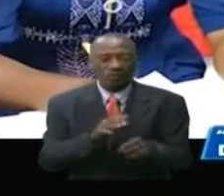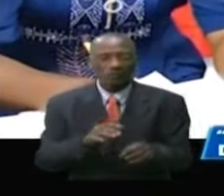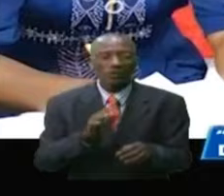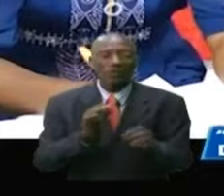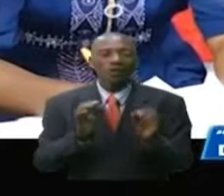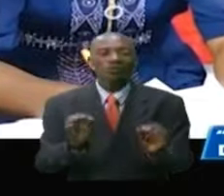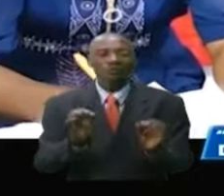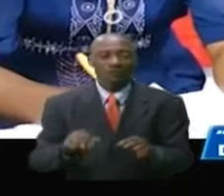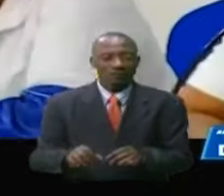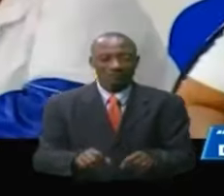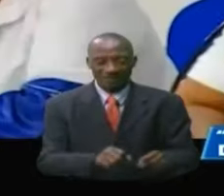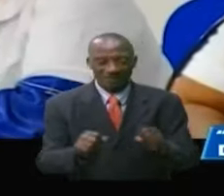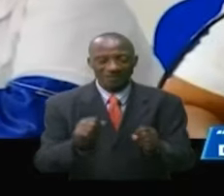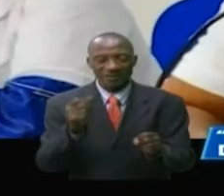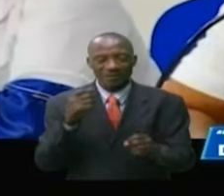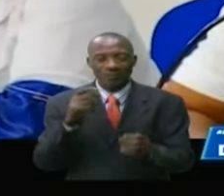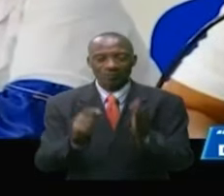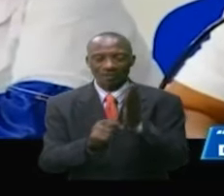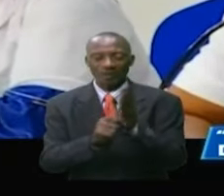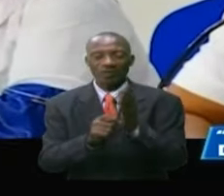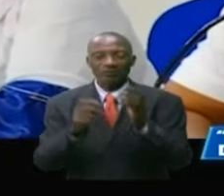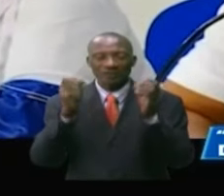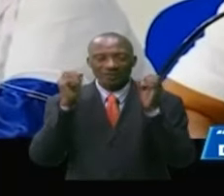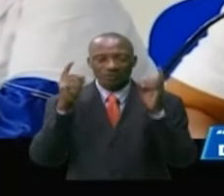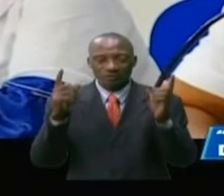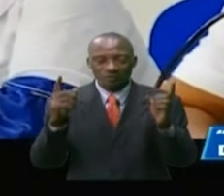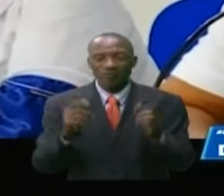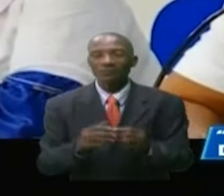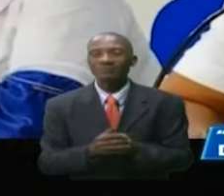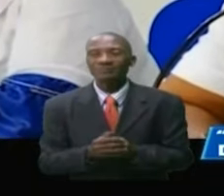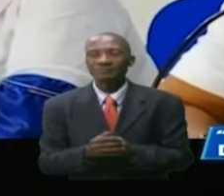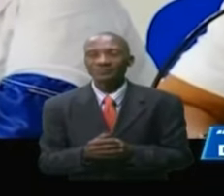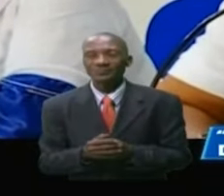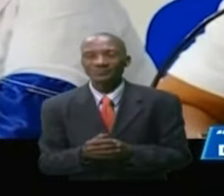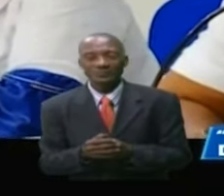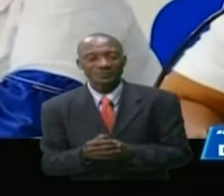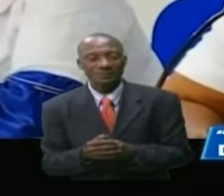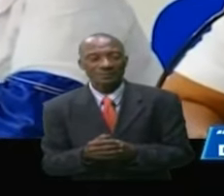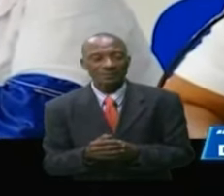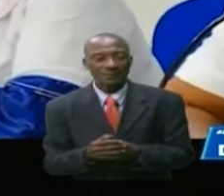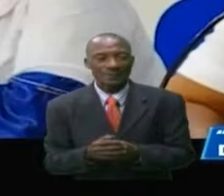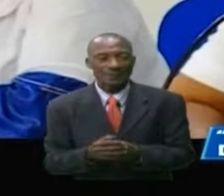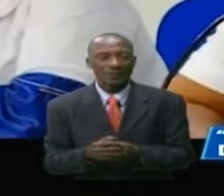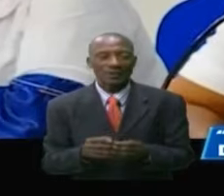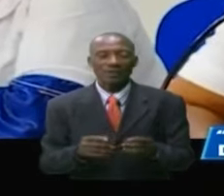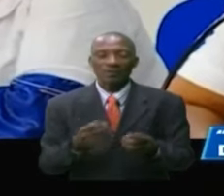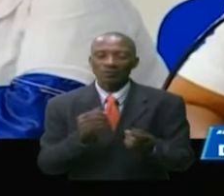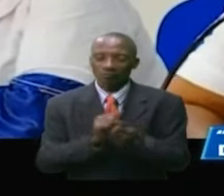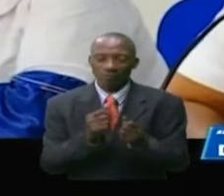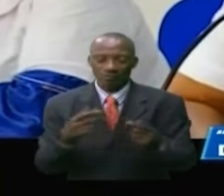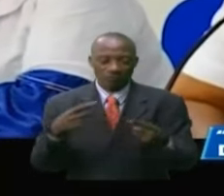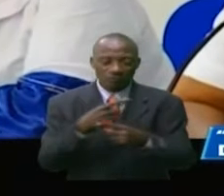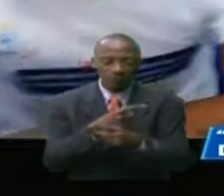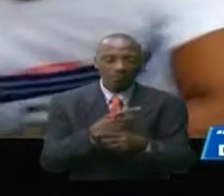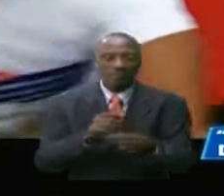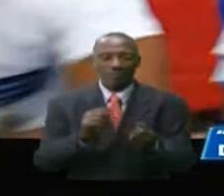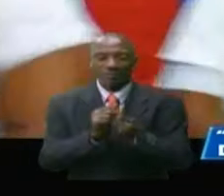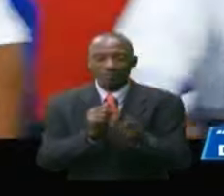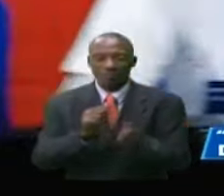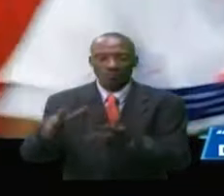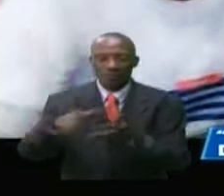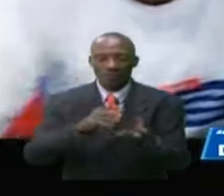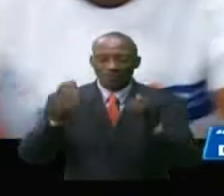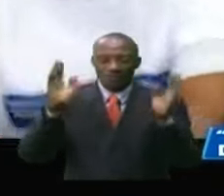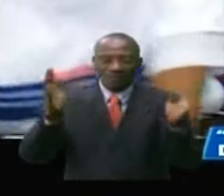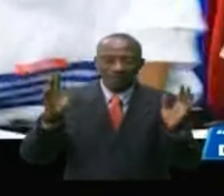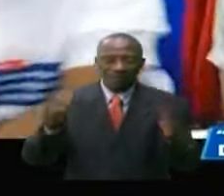technologie de l'éducation. En effet, pendant les situations d'urgence telles que les conflits, les catastrophes naturelles, les